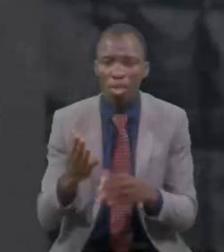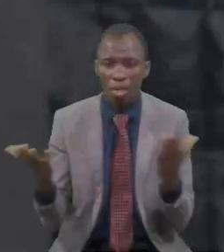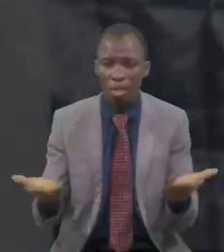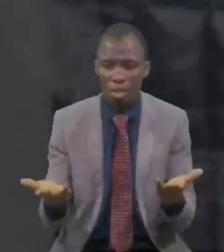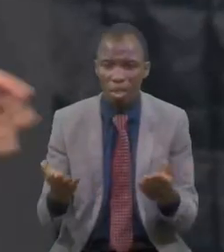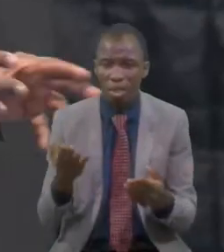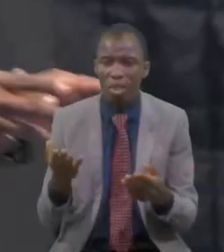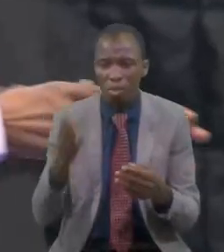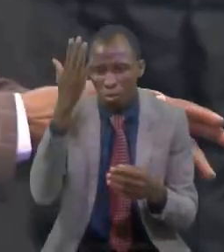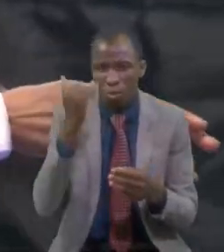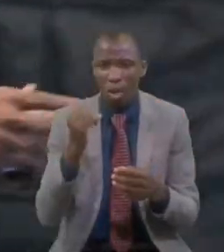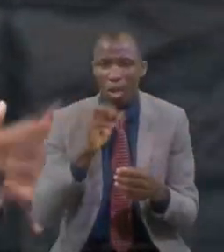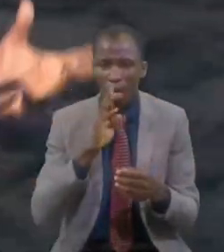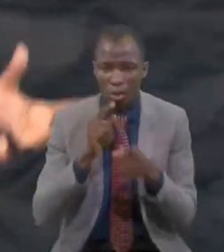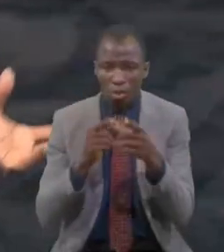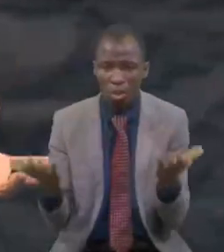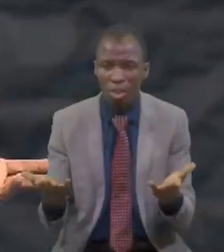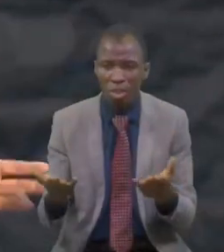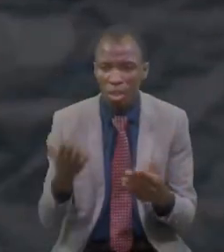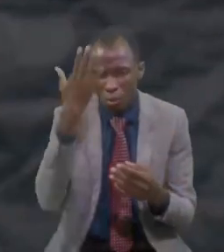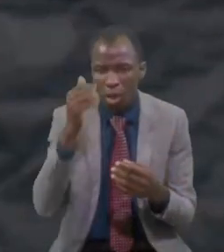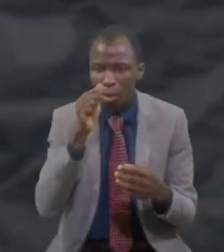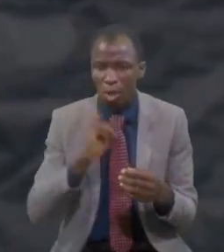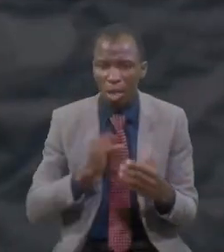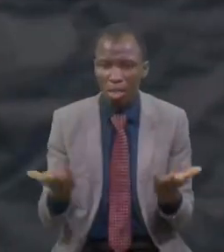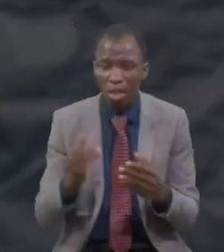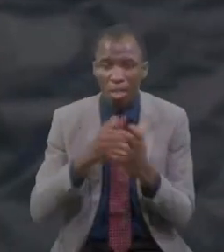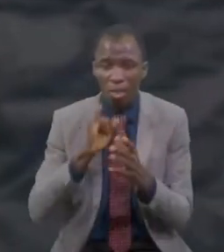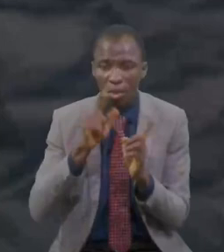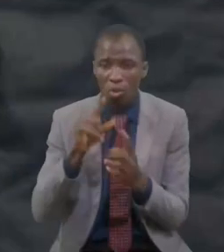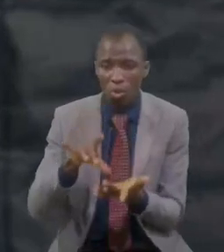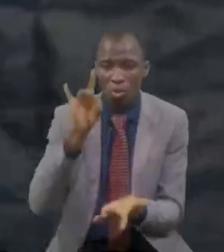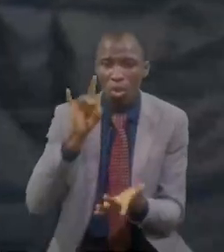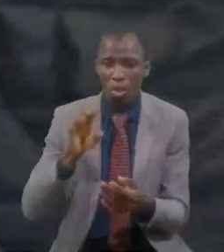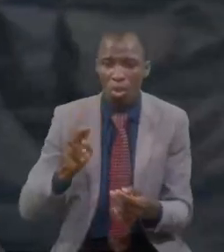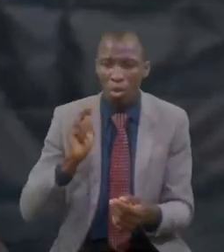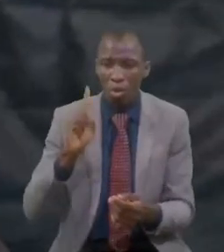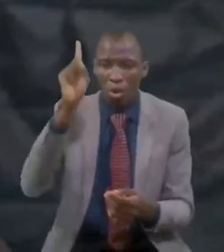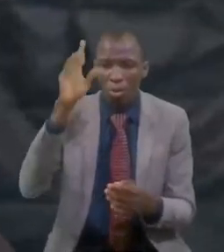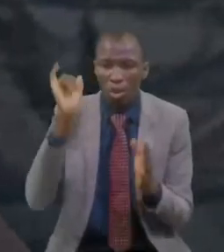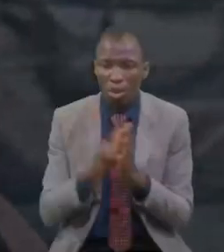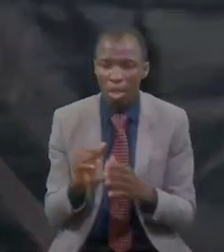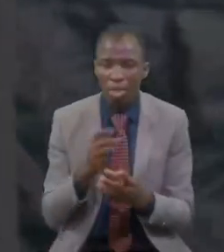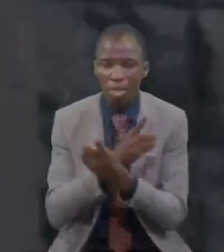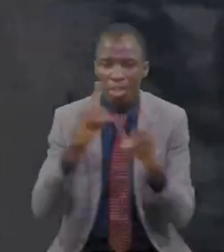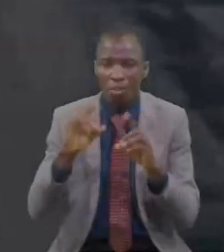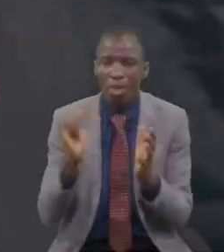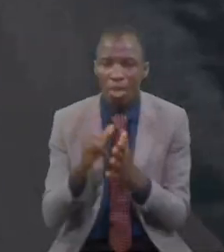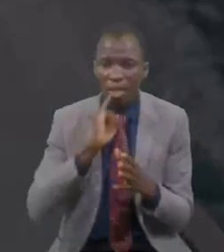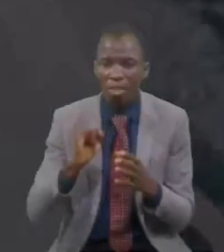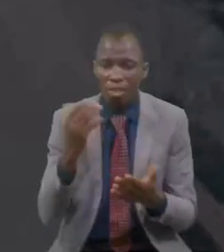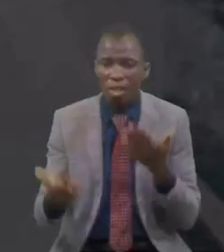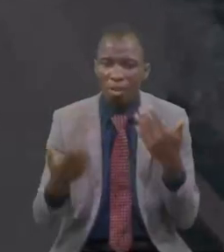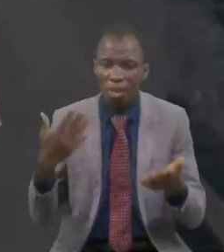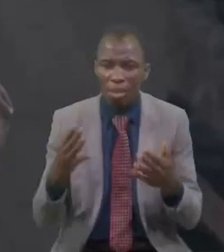disponible pourquoi je suis ici pourquoi êtes-vous là-bas c'est pour prendre la délivrance déjà disponible